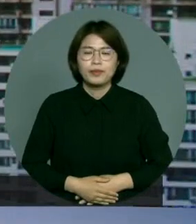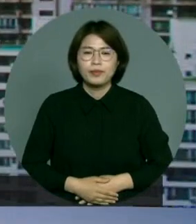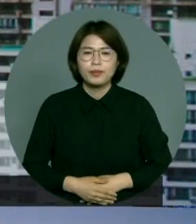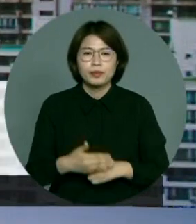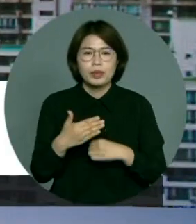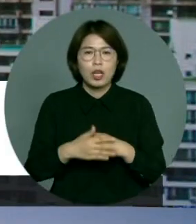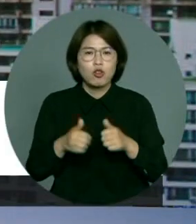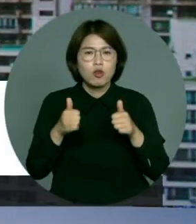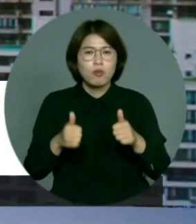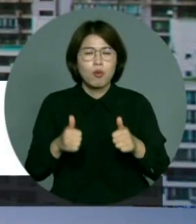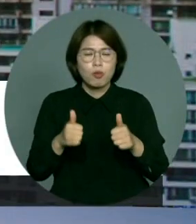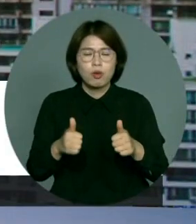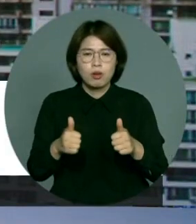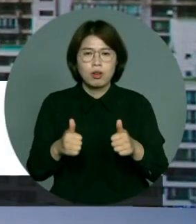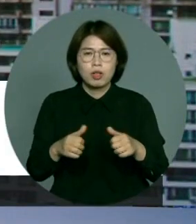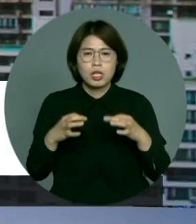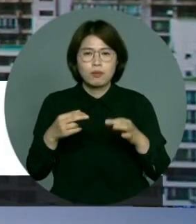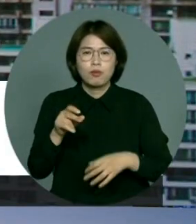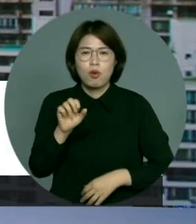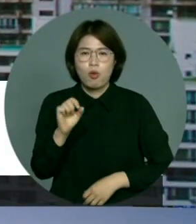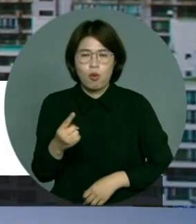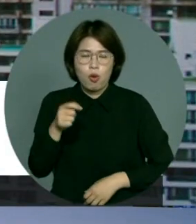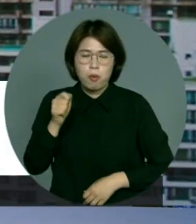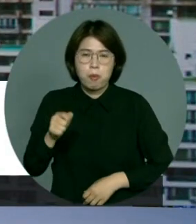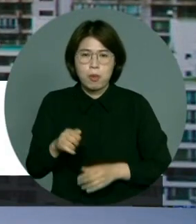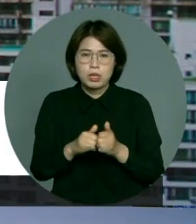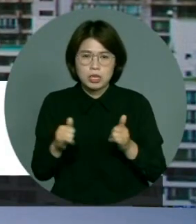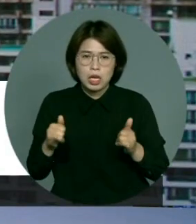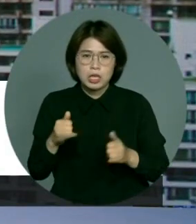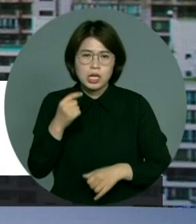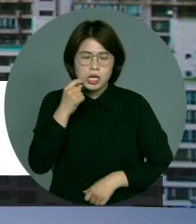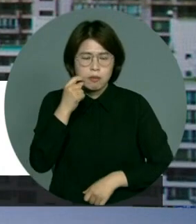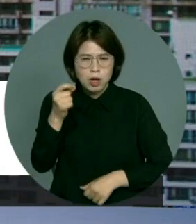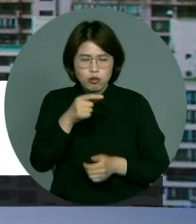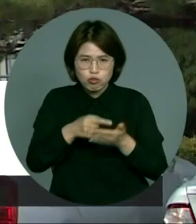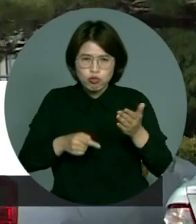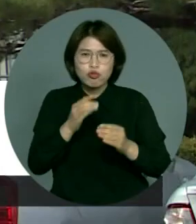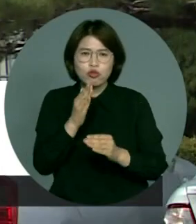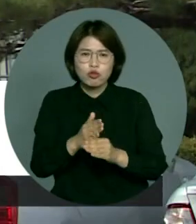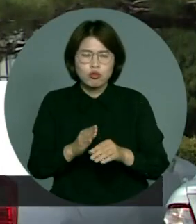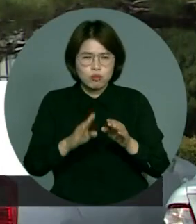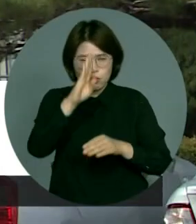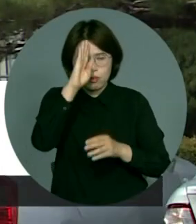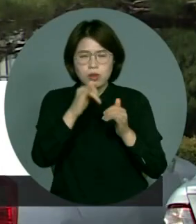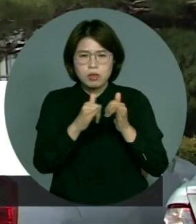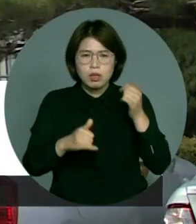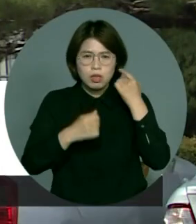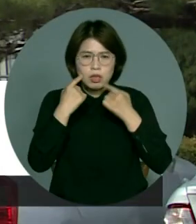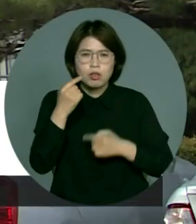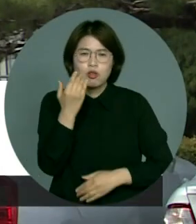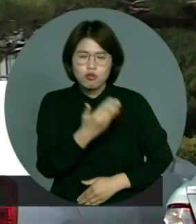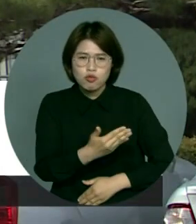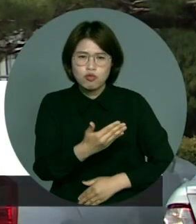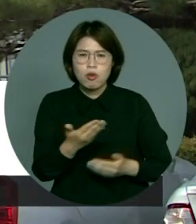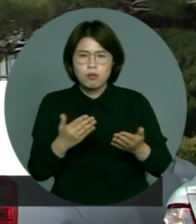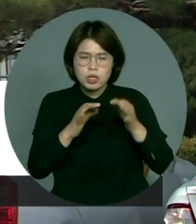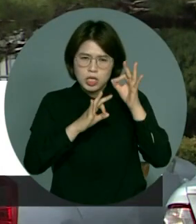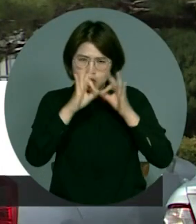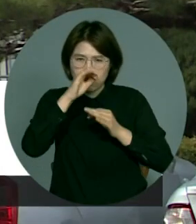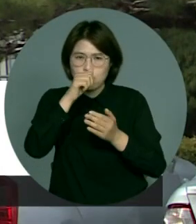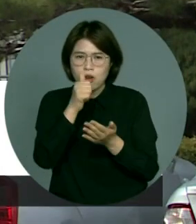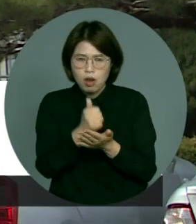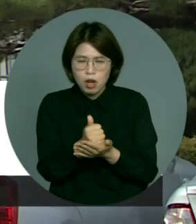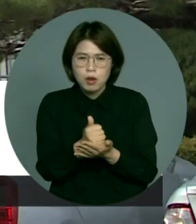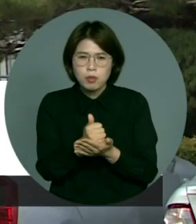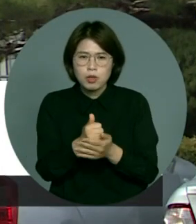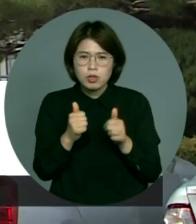대구지방법원 형사 2단독 2명 오 판사는 발치 수술 도중 환자를 다치게 해 업무상 과실 치상 혐의로 재판에